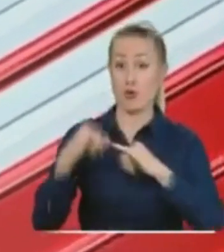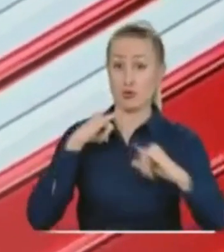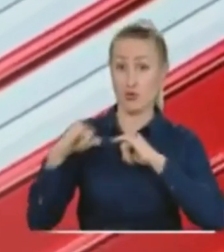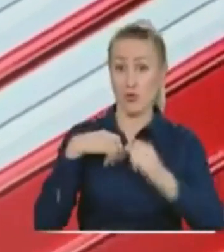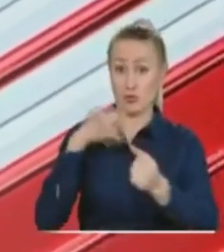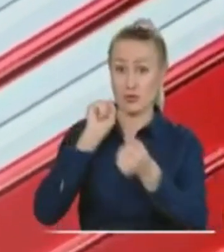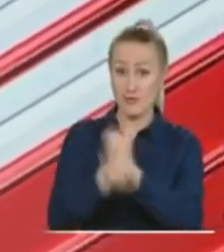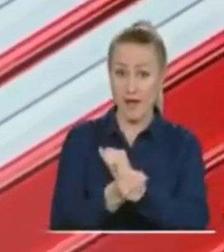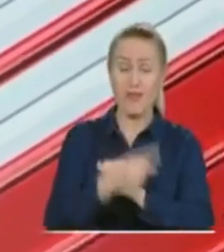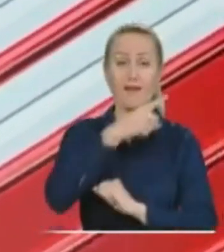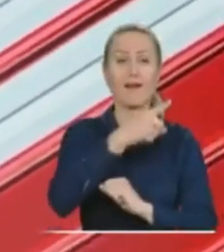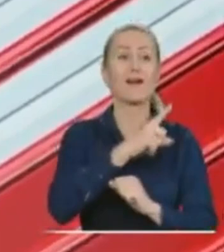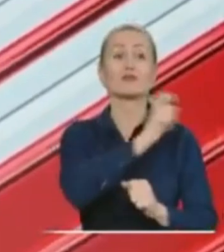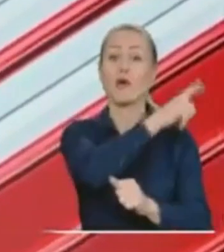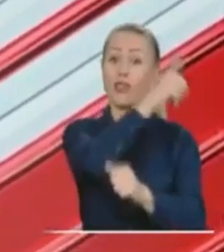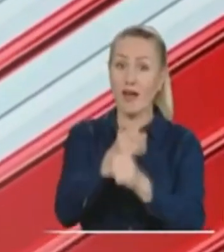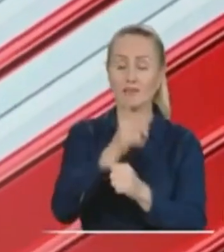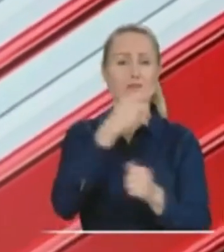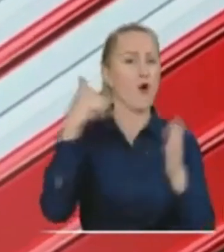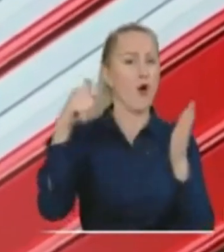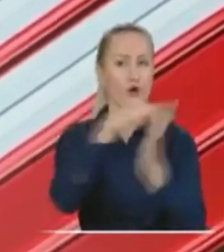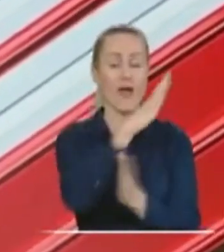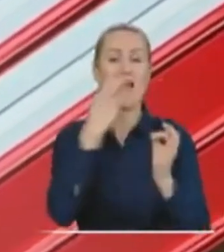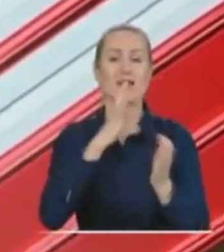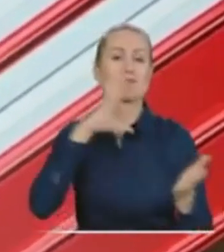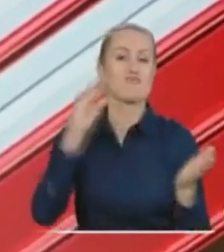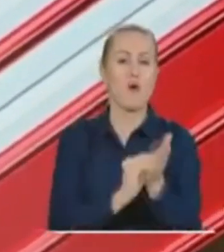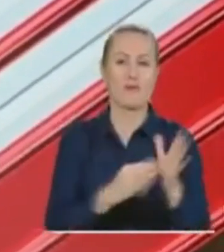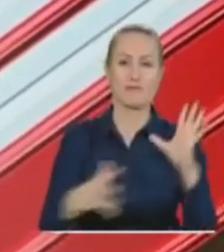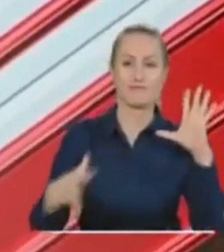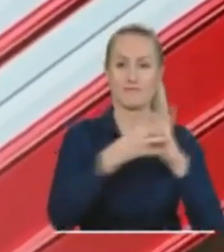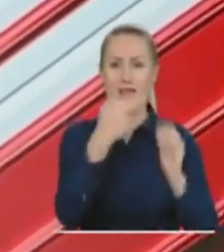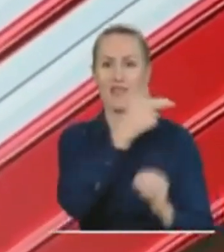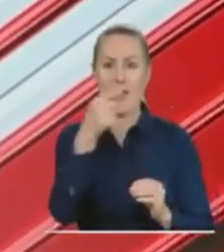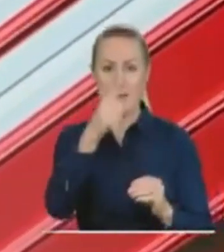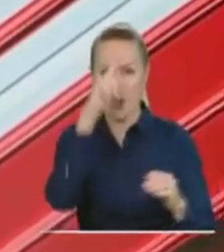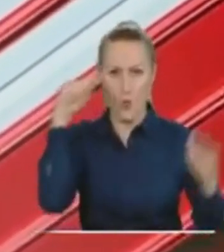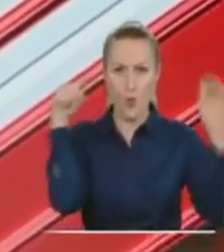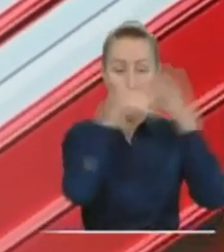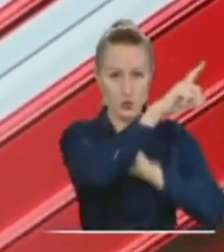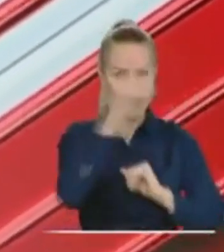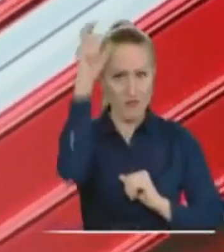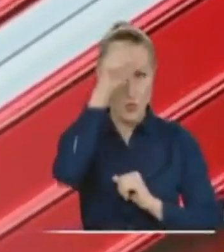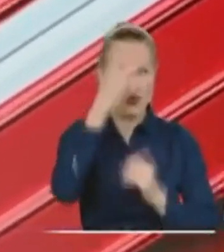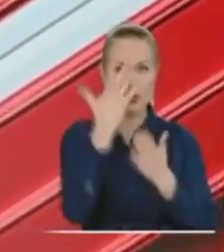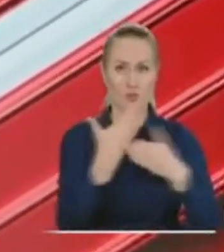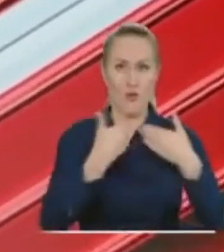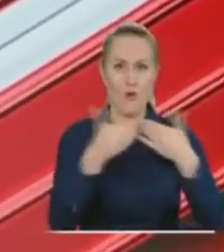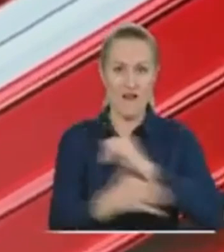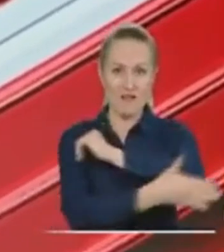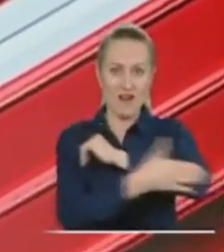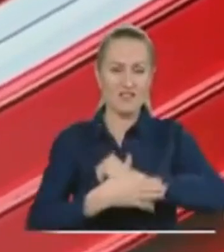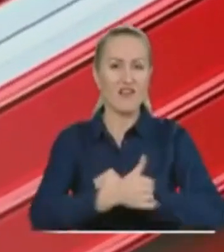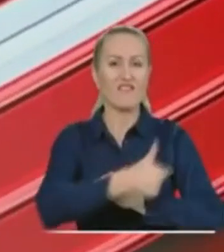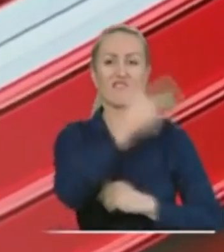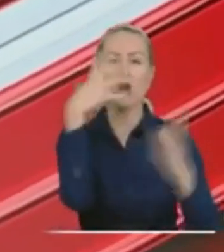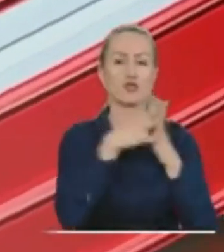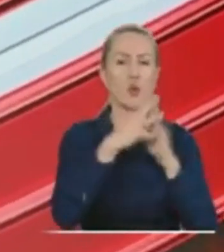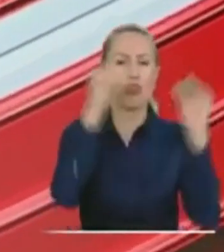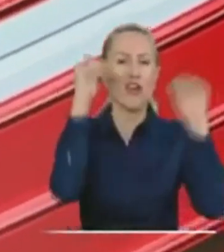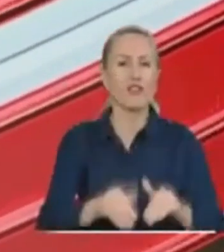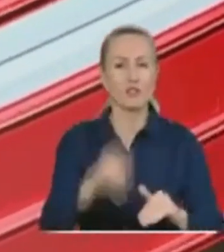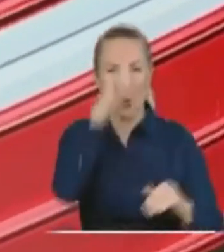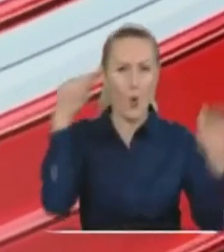Після зміни уряду цей диктат був відкинутий. Зараз знову повертається тема біженців. Туреччина відкрила кордони, і десятки тисяч